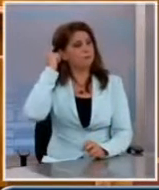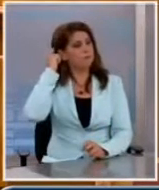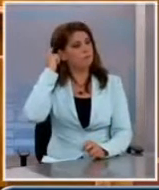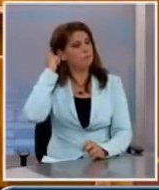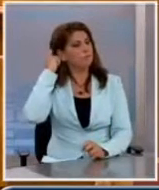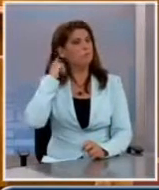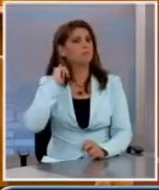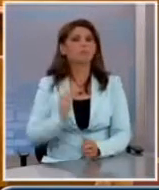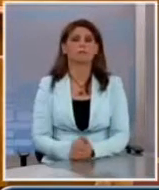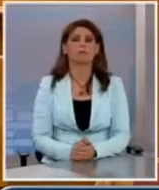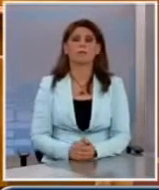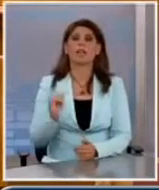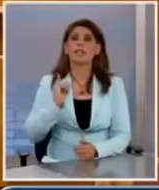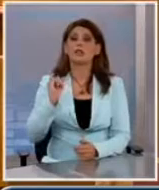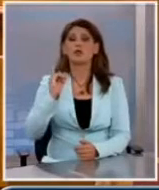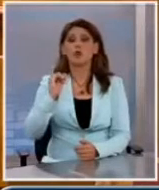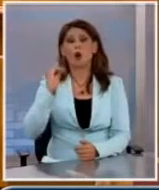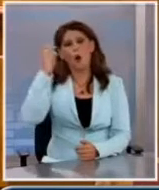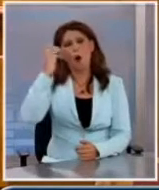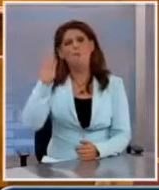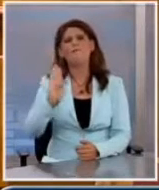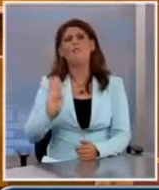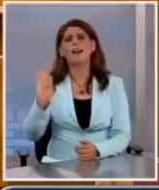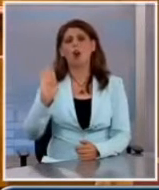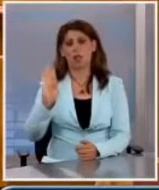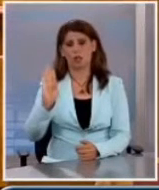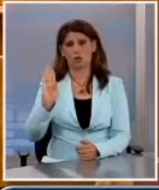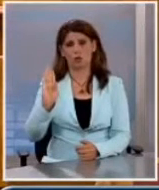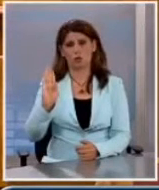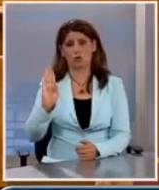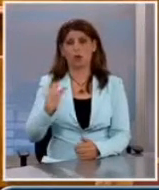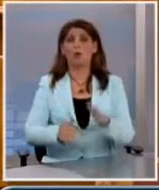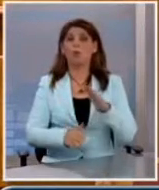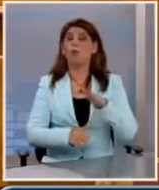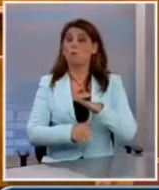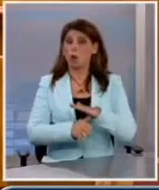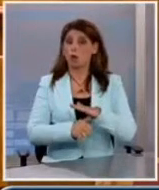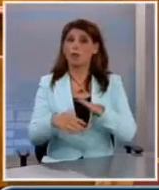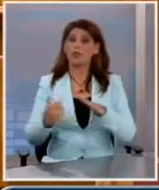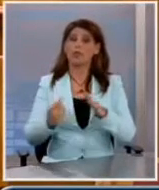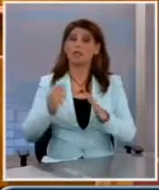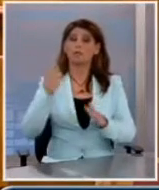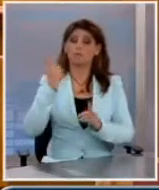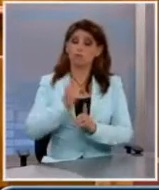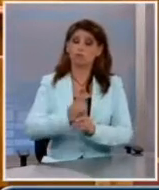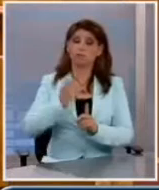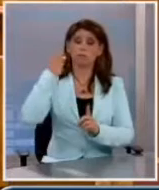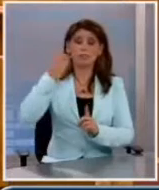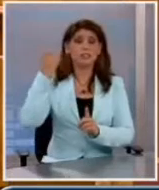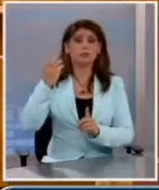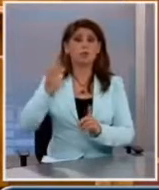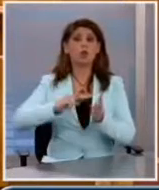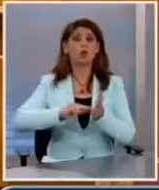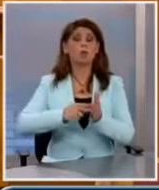Ινστιτούτου του Βερολίνου, του οποίου πρόεδρος είναι ένας οικονομολόγος που είναι σύμβουλος